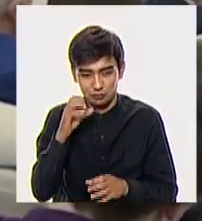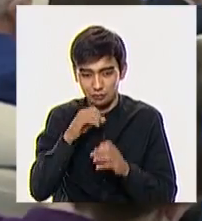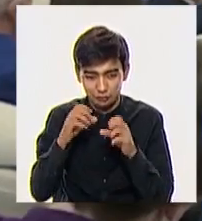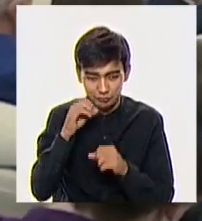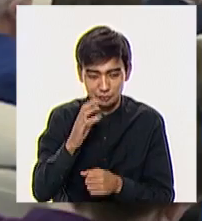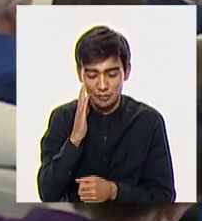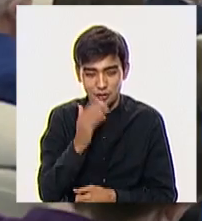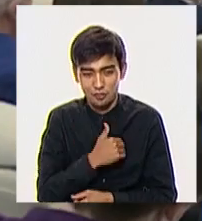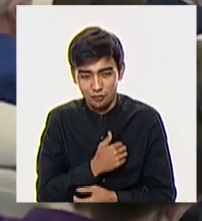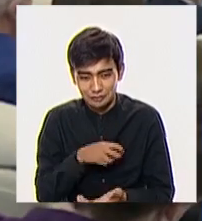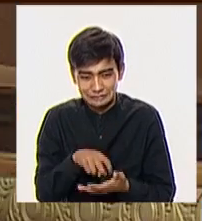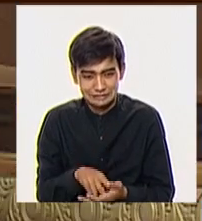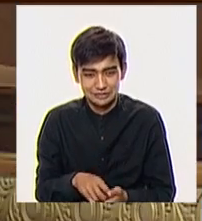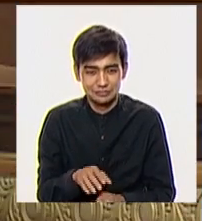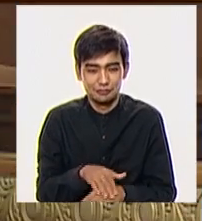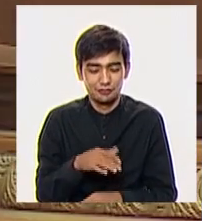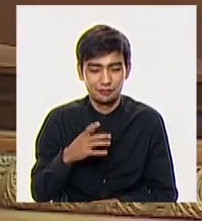мүлгіп әзер отырды.